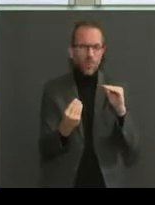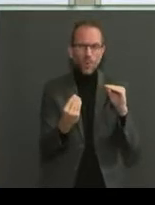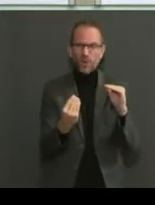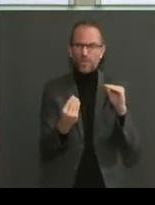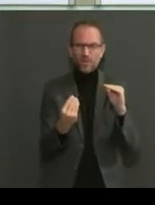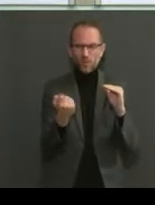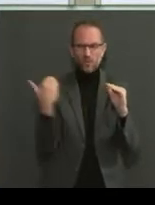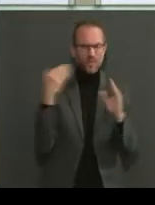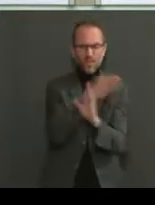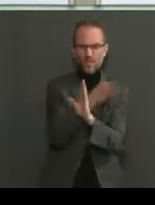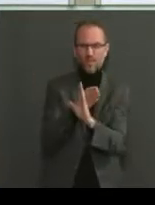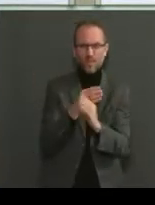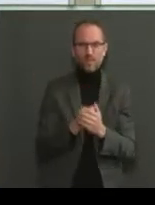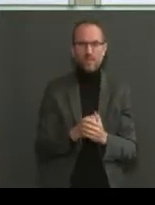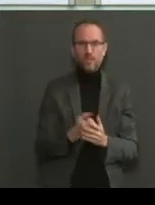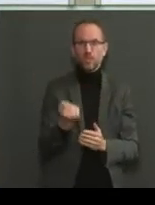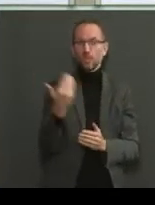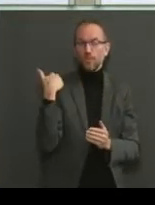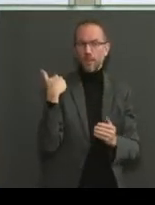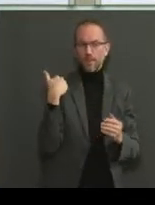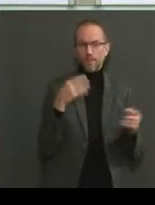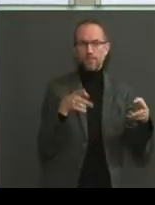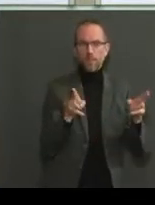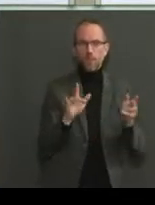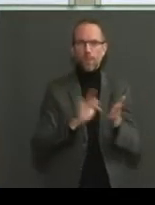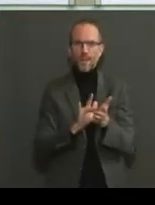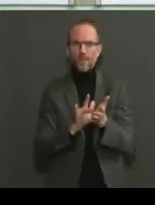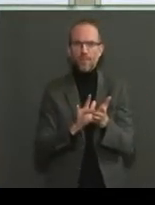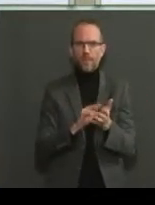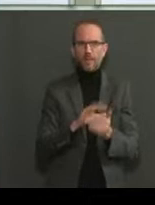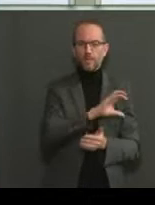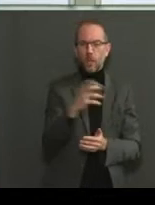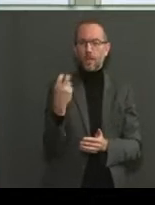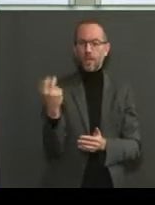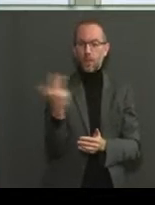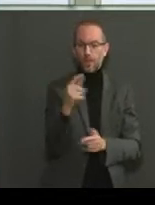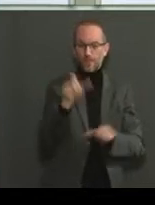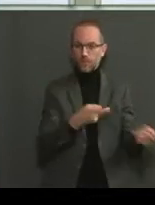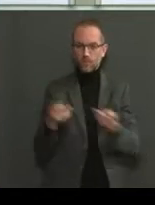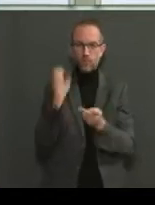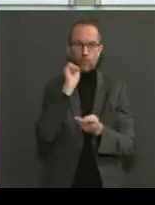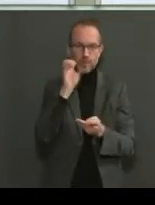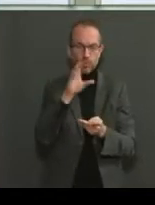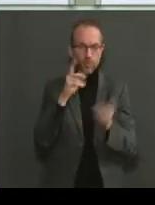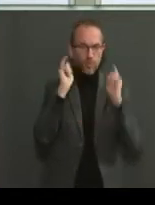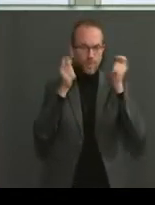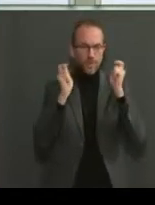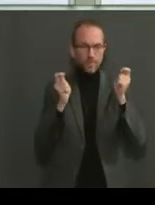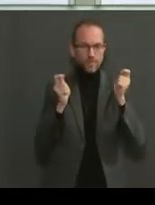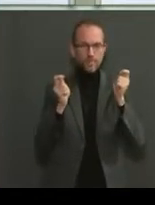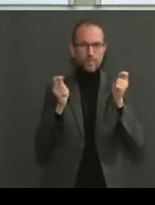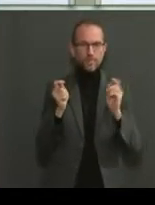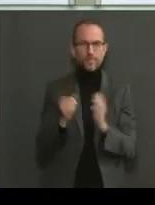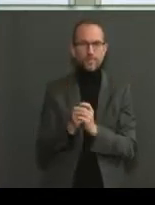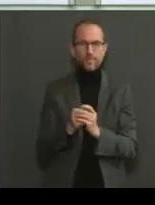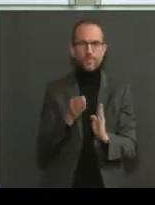La semaine dernière, nous avions en moyenne 188 nouvelles hospitalisations par jour,